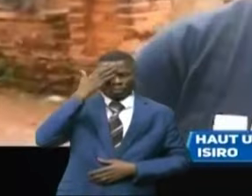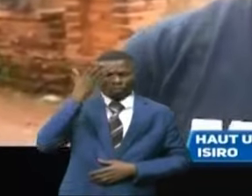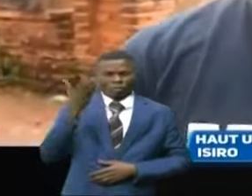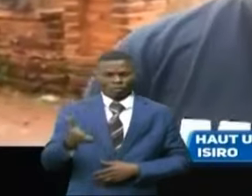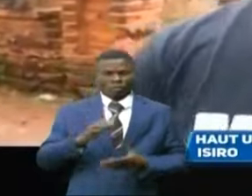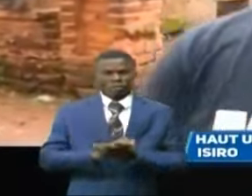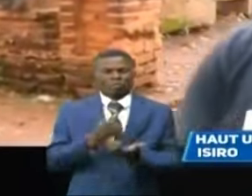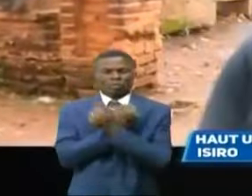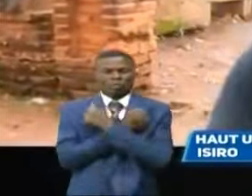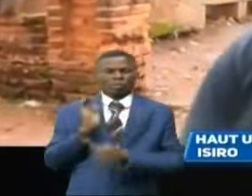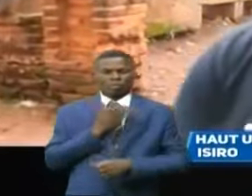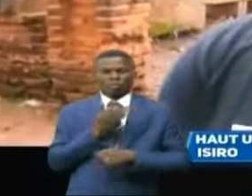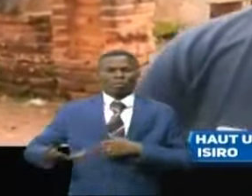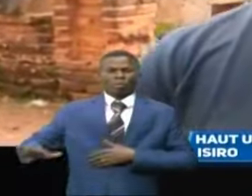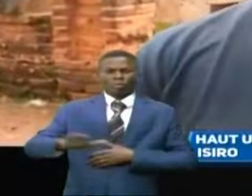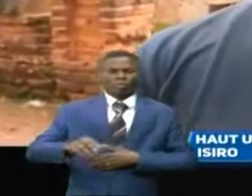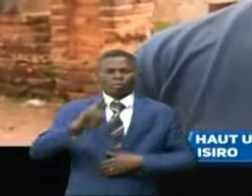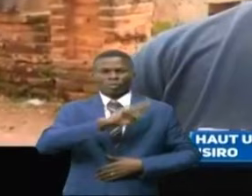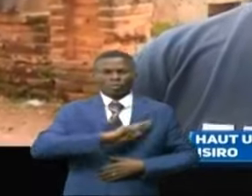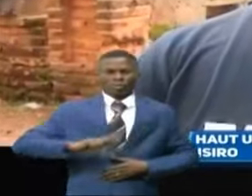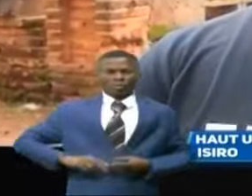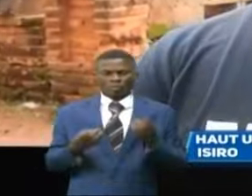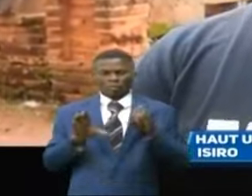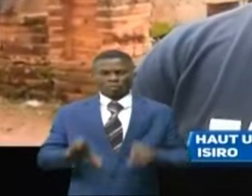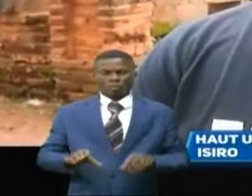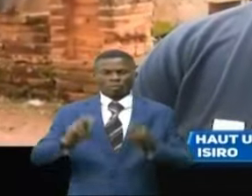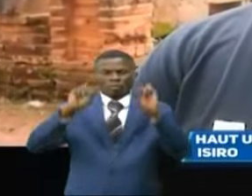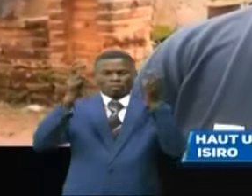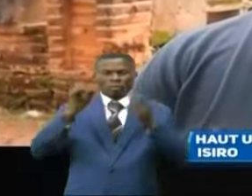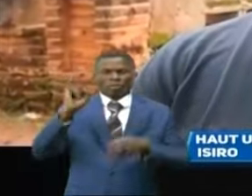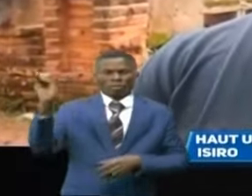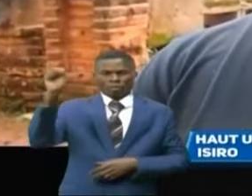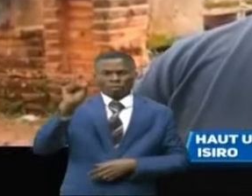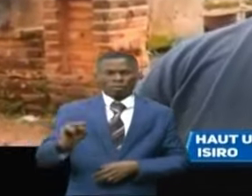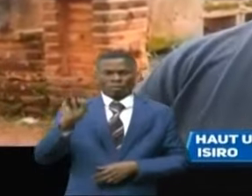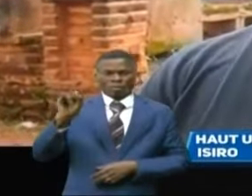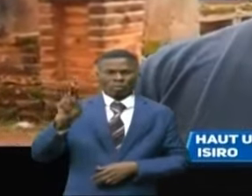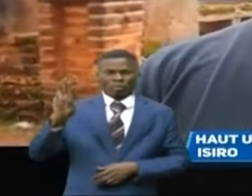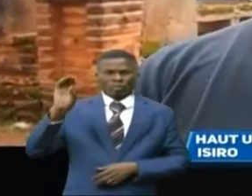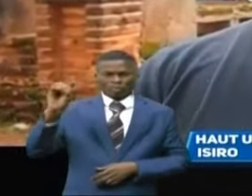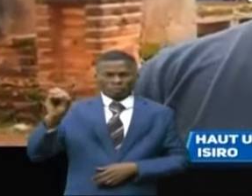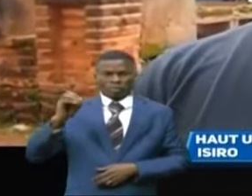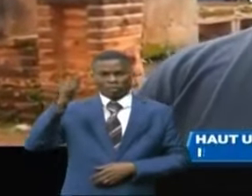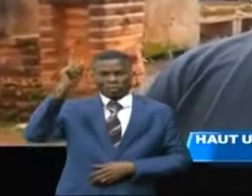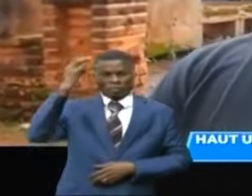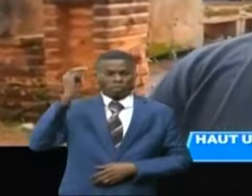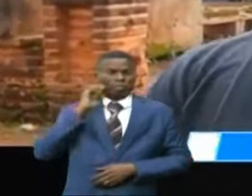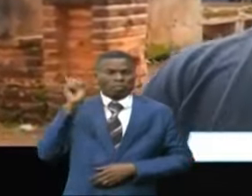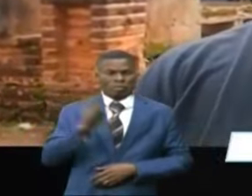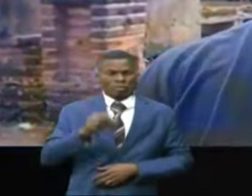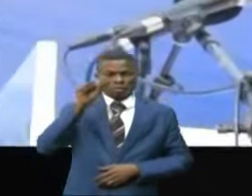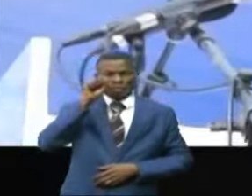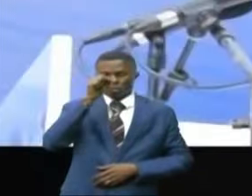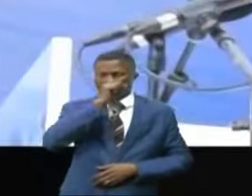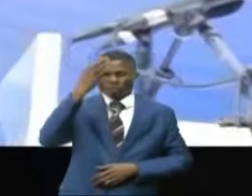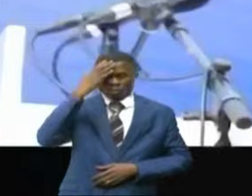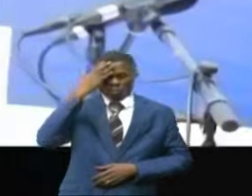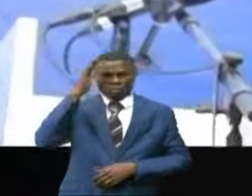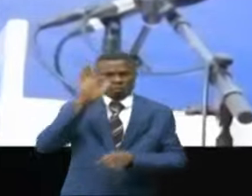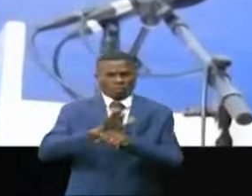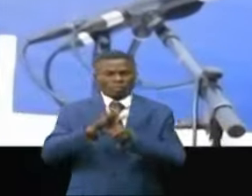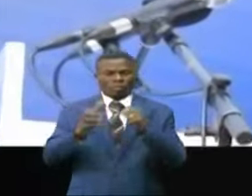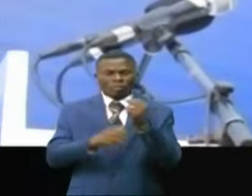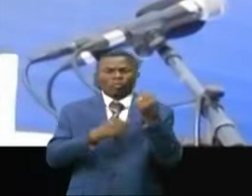aimons notre pays, la République démocratique du Congo et notre ville Isiro. Quand le Premier ministre sera ici, Samalukonde saura qu'il y a des gens qui